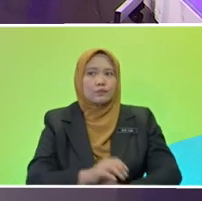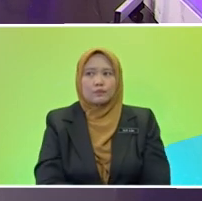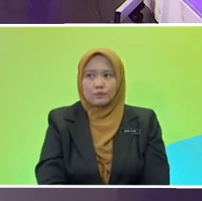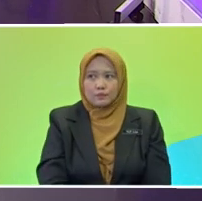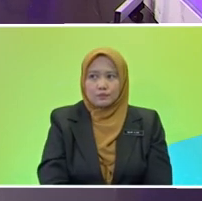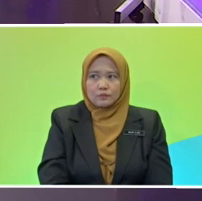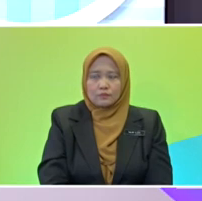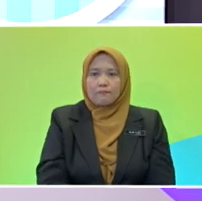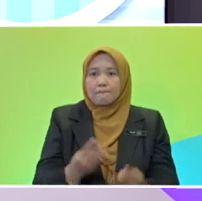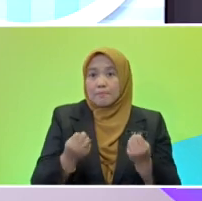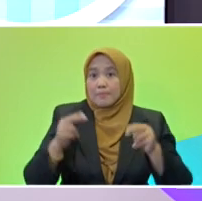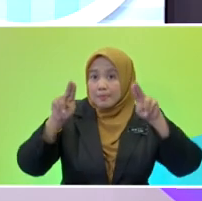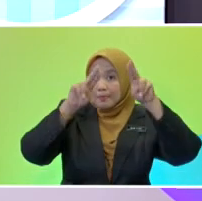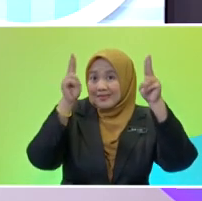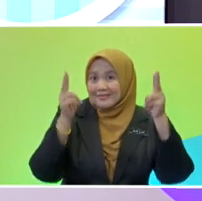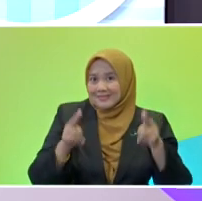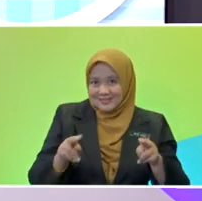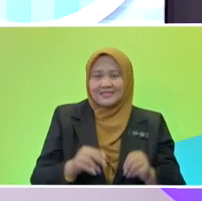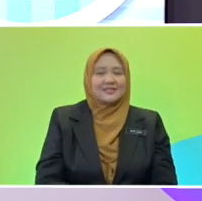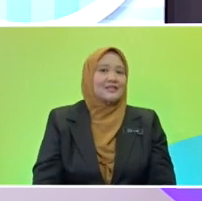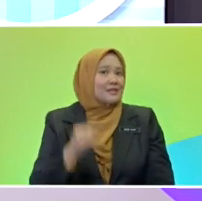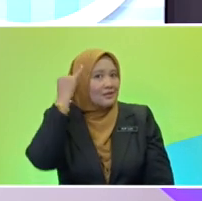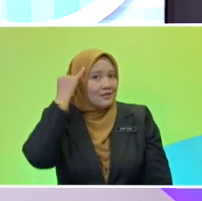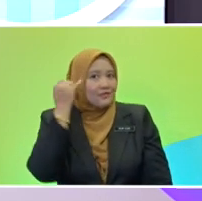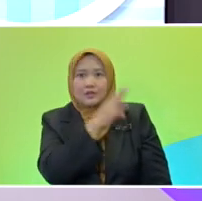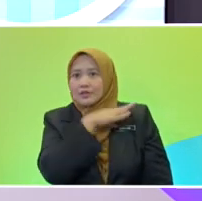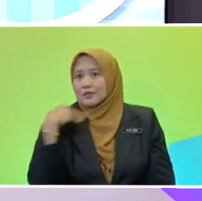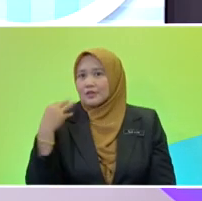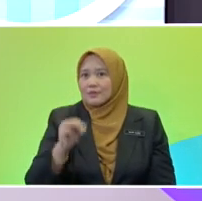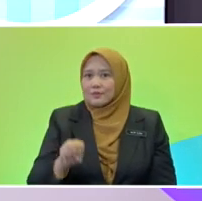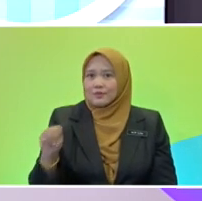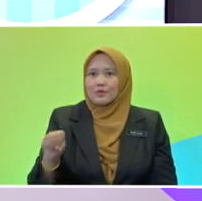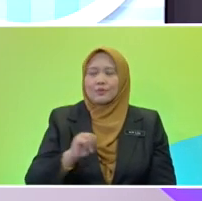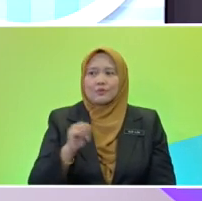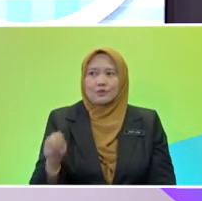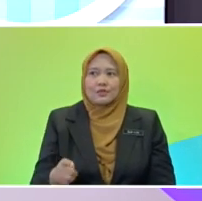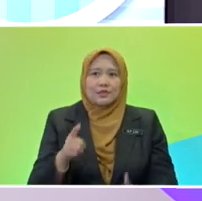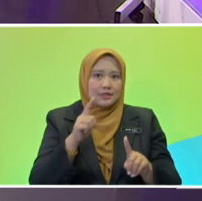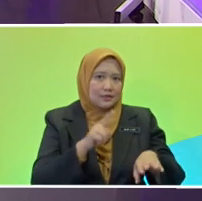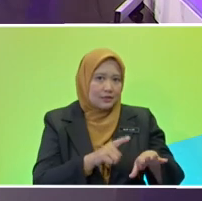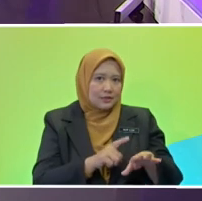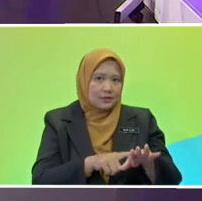menguji Irfan dan juga anak murid yang berada di rumah kita buat sedikit pencaksiran